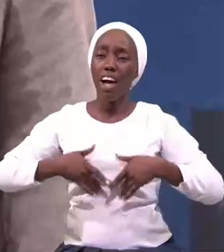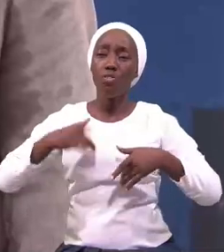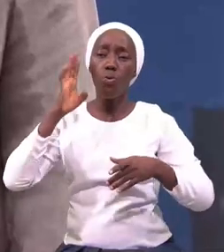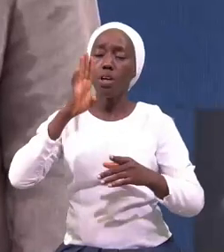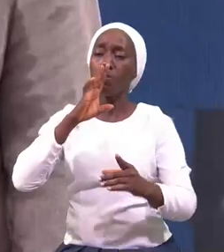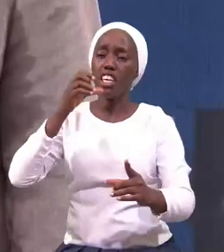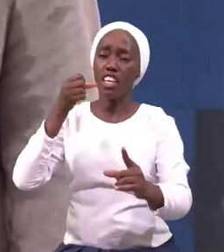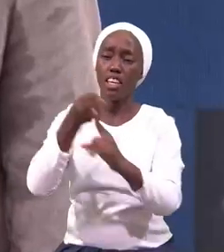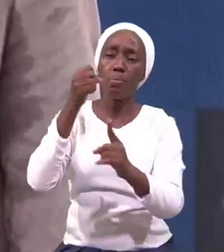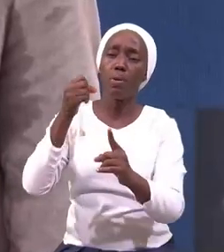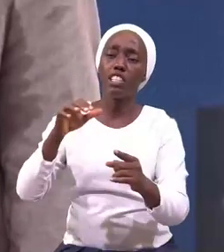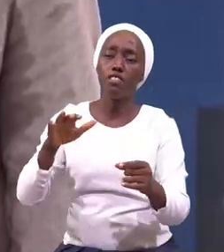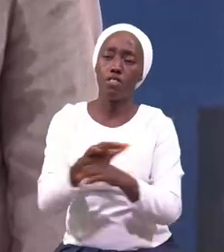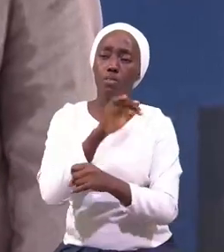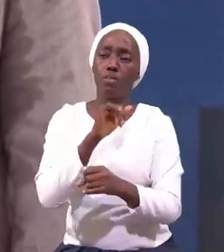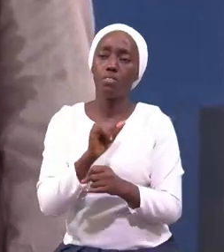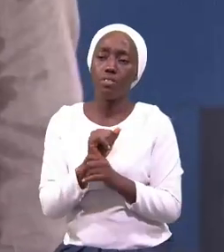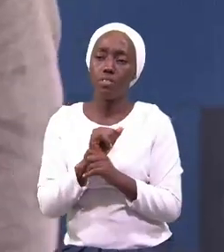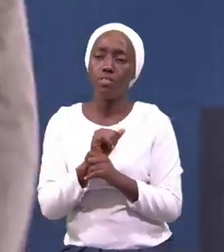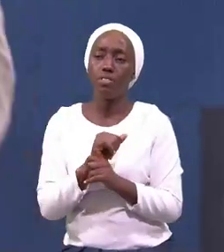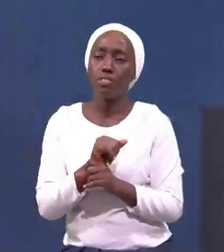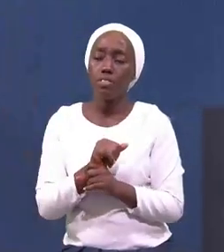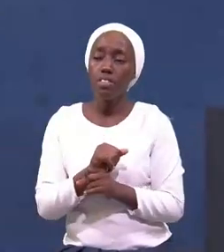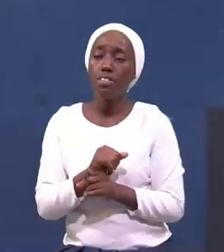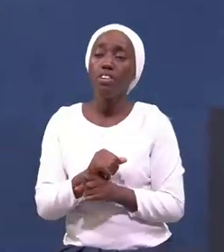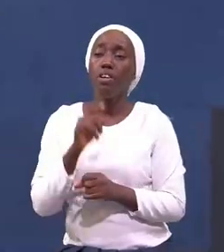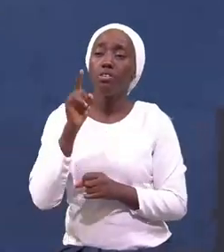Ta vie aura d'impact.